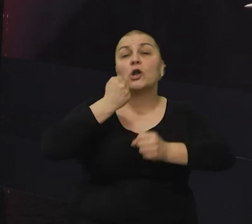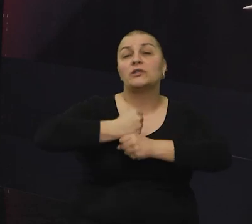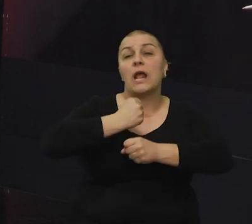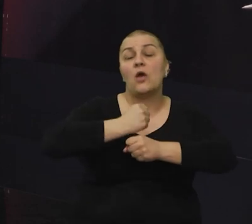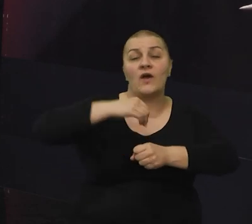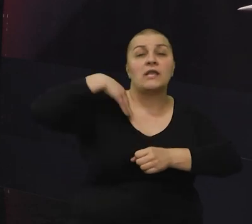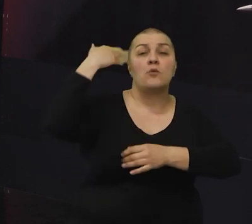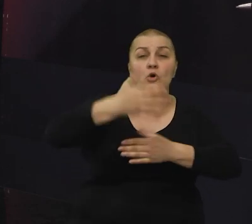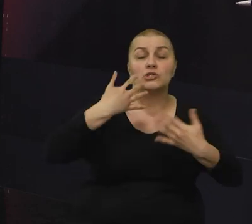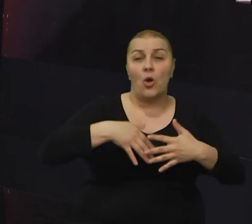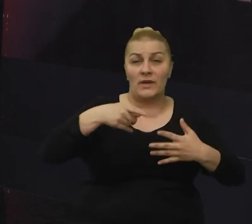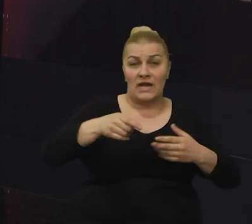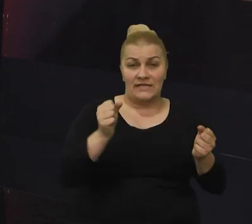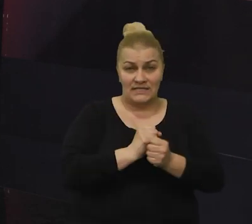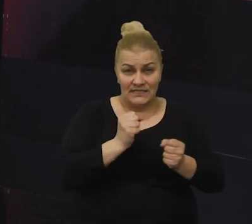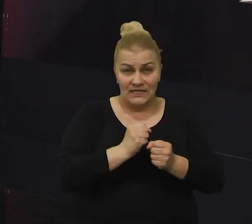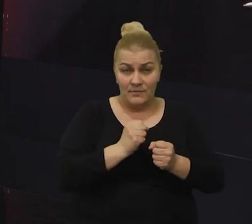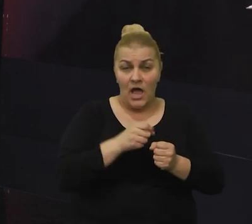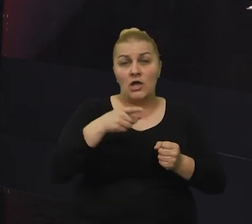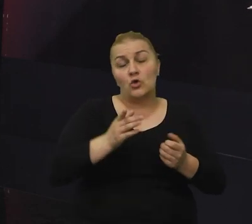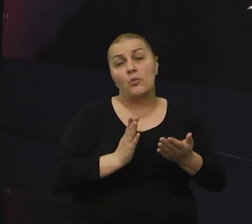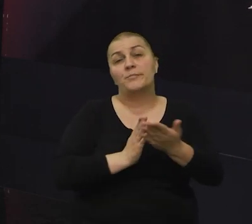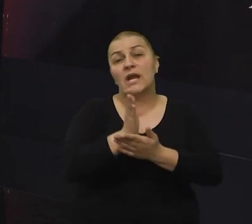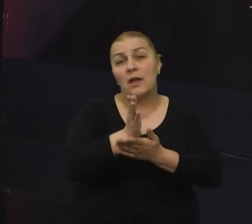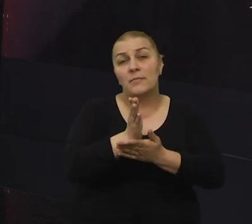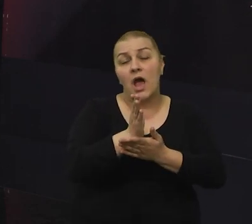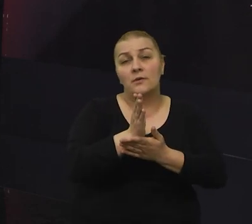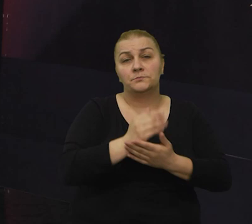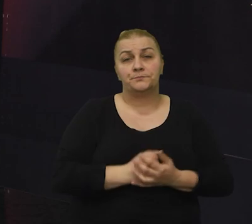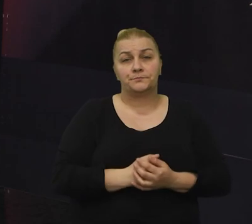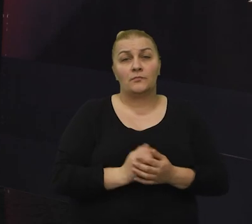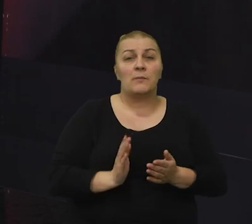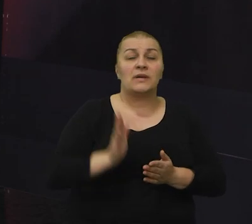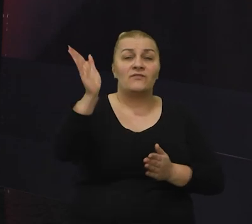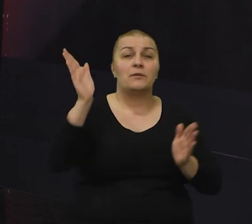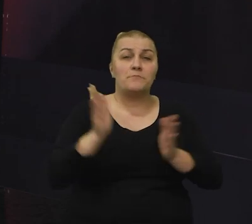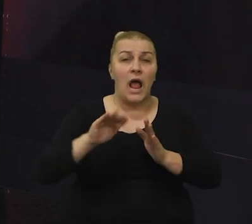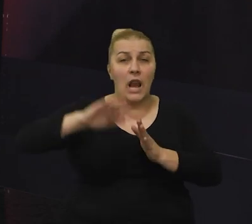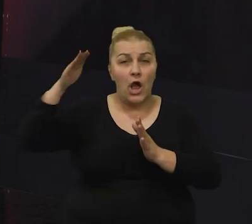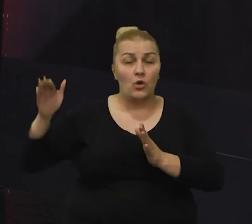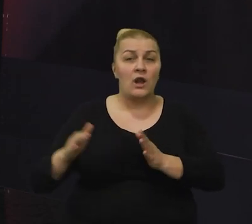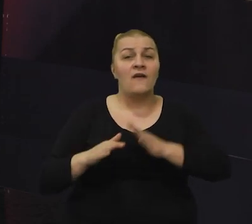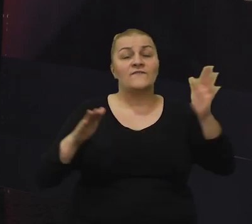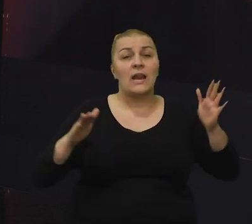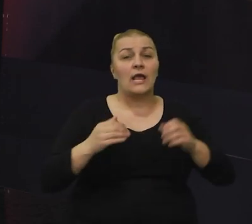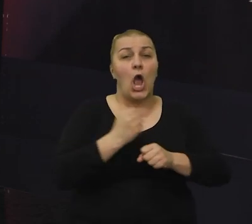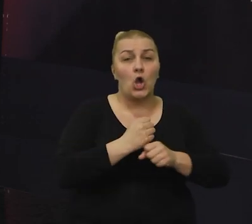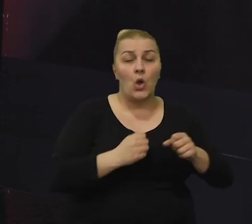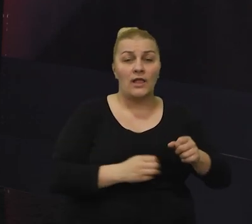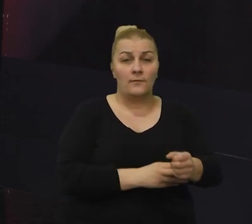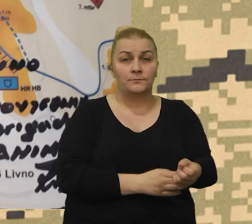borbeno djelovanje posle operacije Zime i to prema pravcima Mala Golija, Velika Golija,